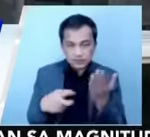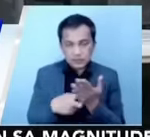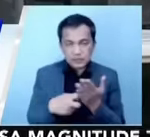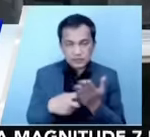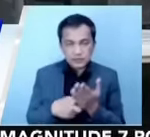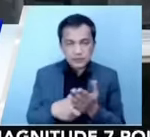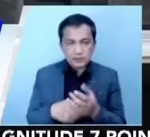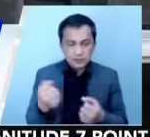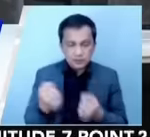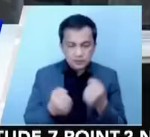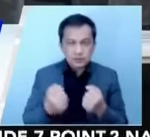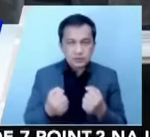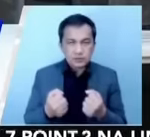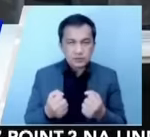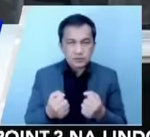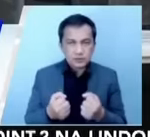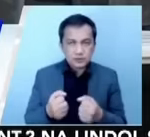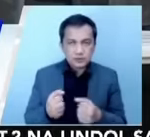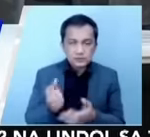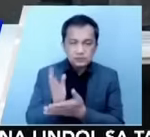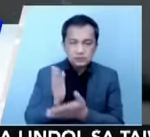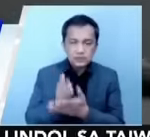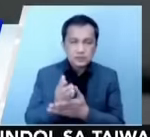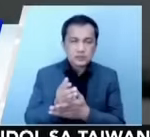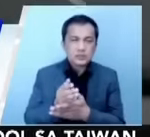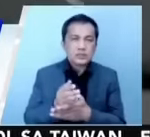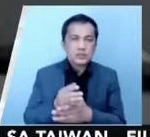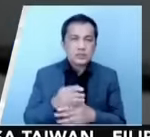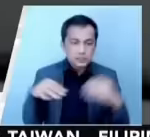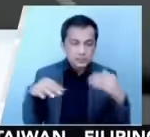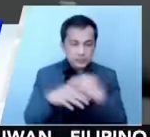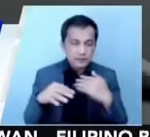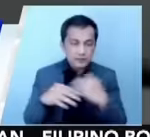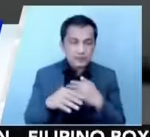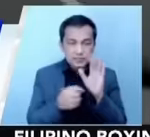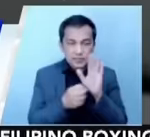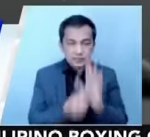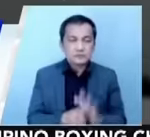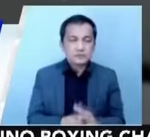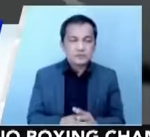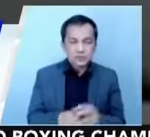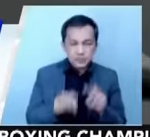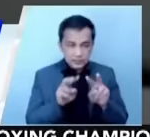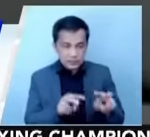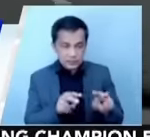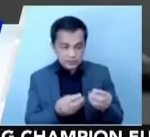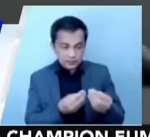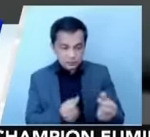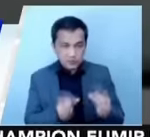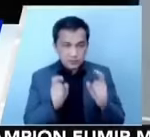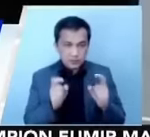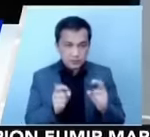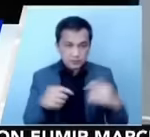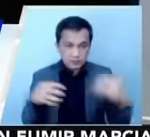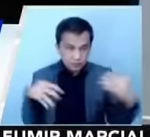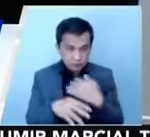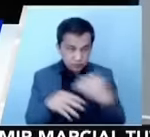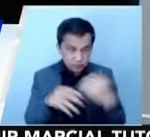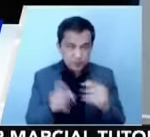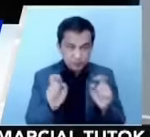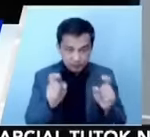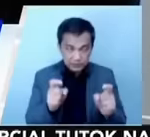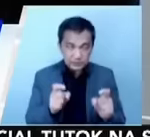para sa disregarding traffic sign. Nakikita rin solusyon para mapabilis ang daloy ng mga sasakyan ang